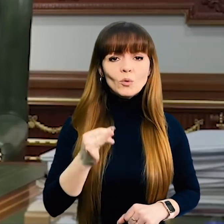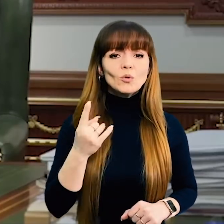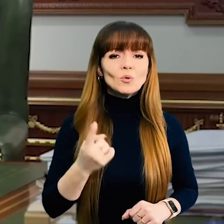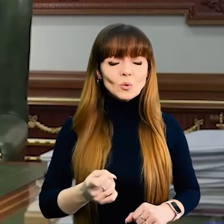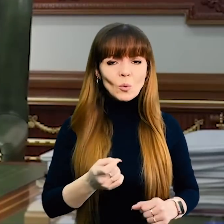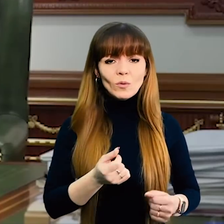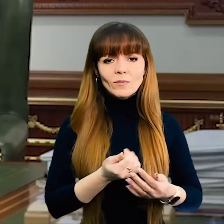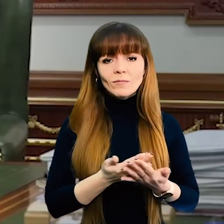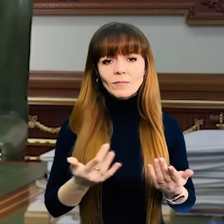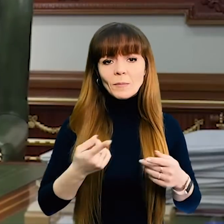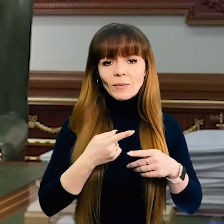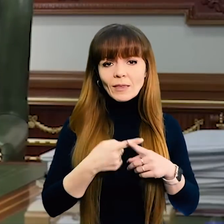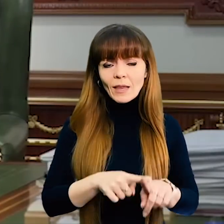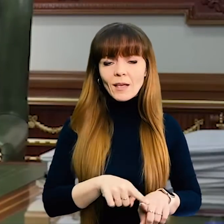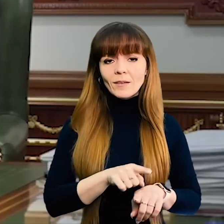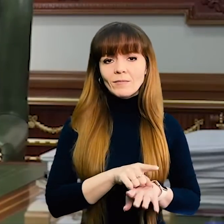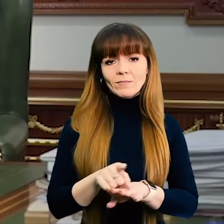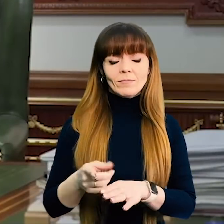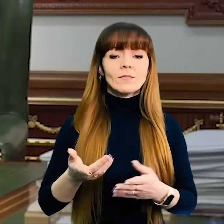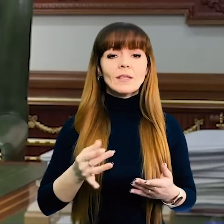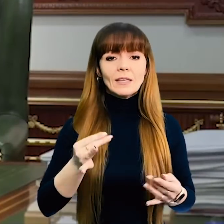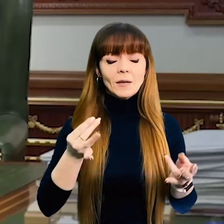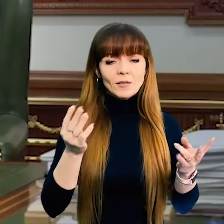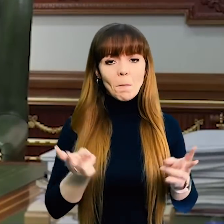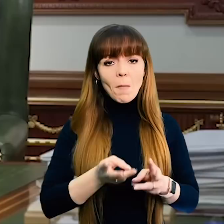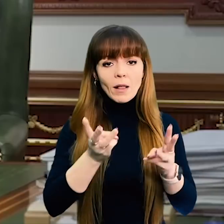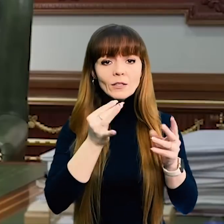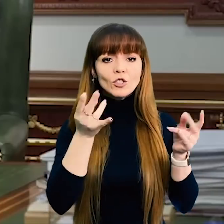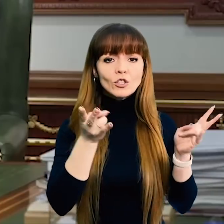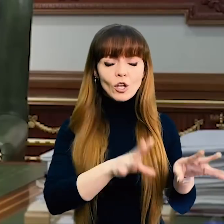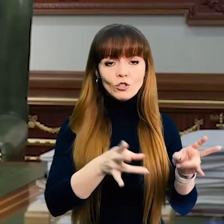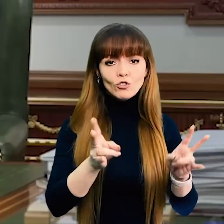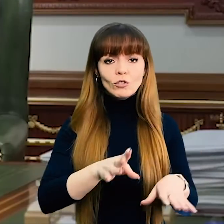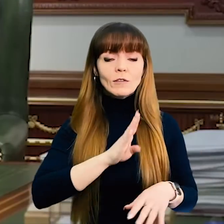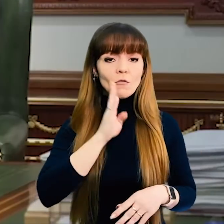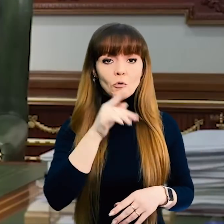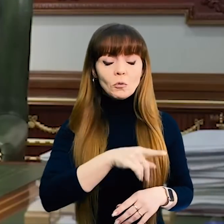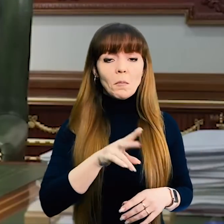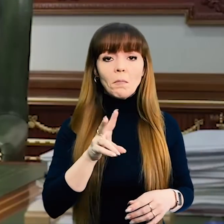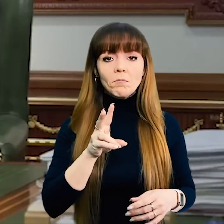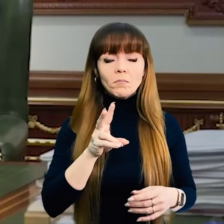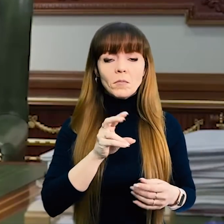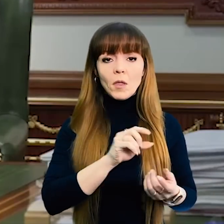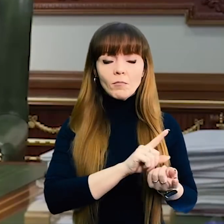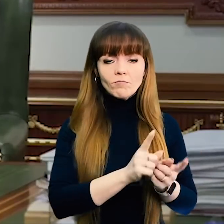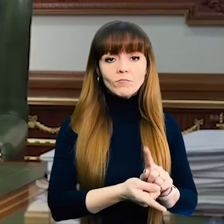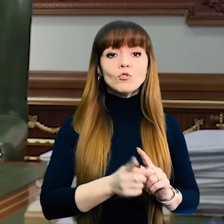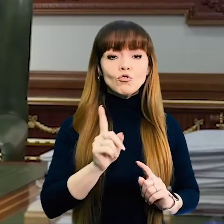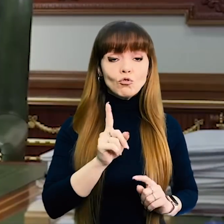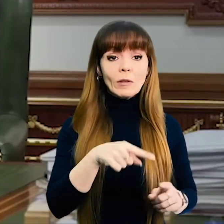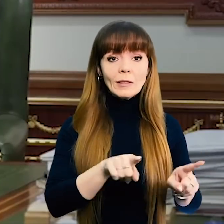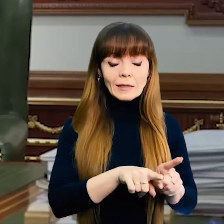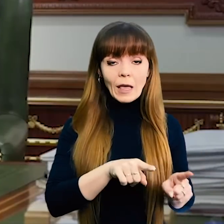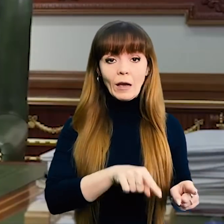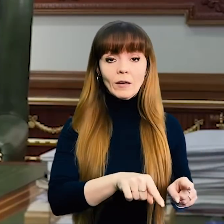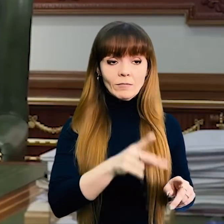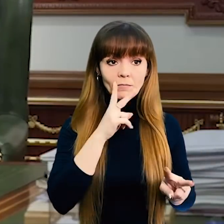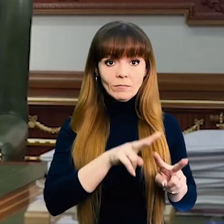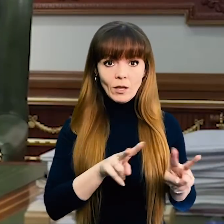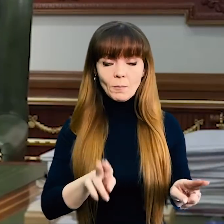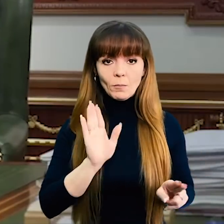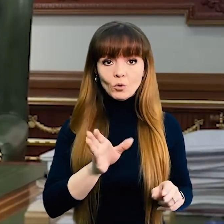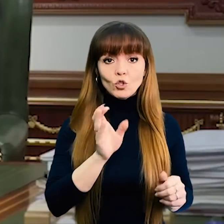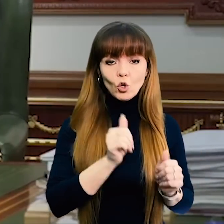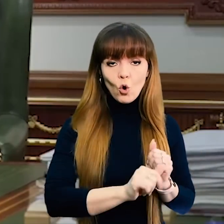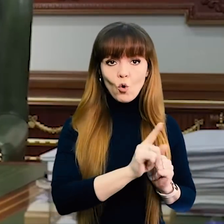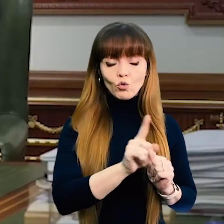зупинятись. Сотні й сотні одиниць спаленої і залишеної ворожої техніки не переконують їх, що так буде